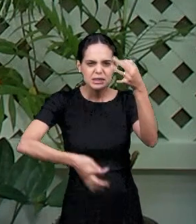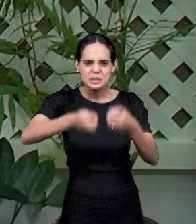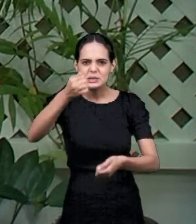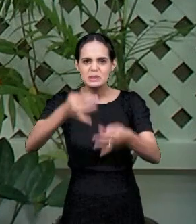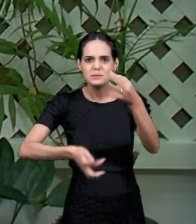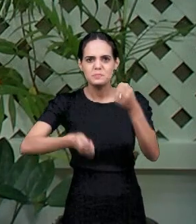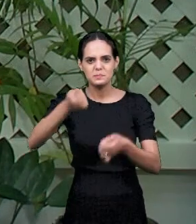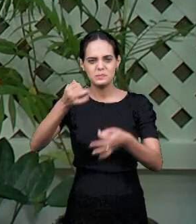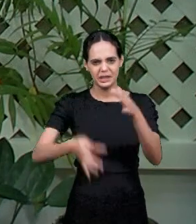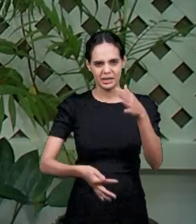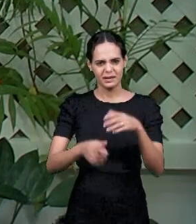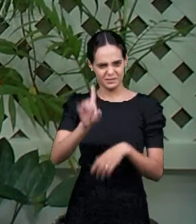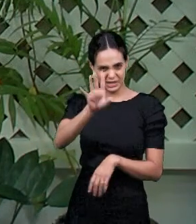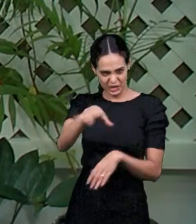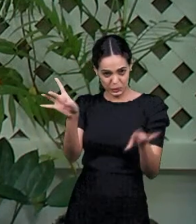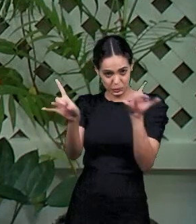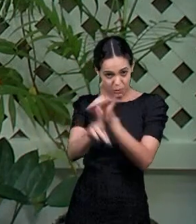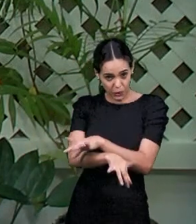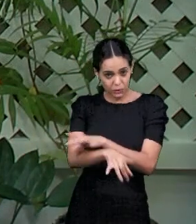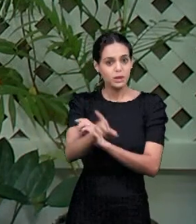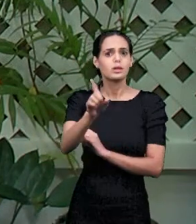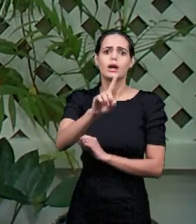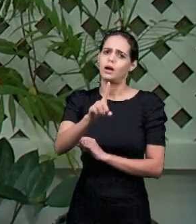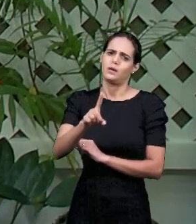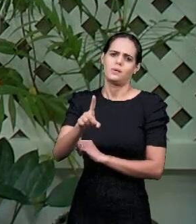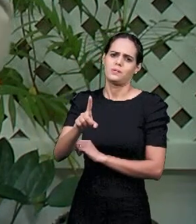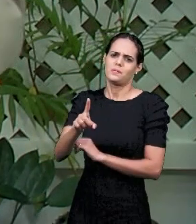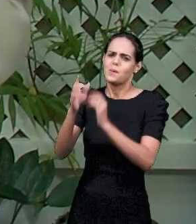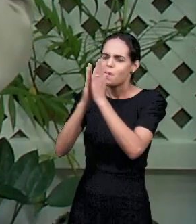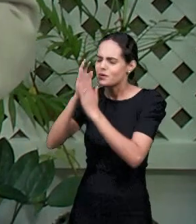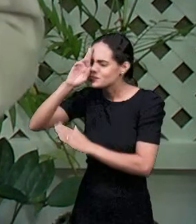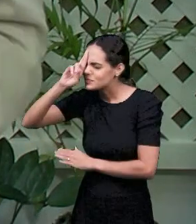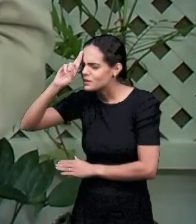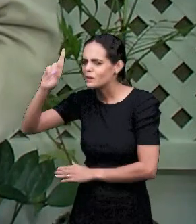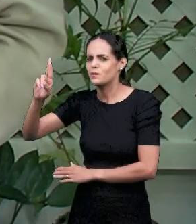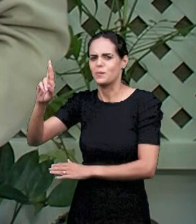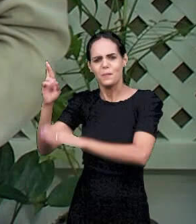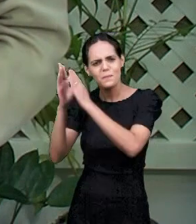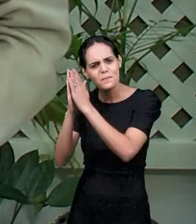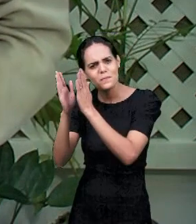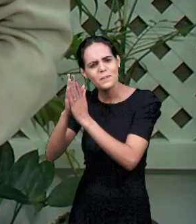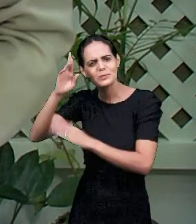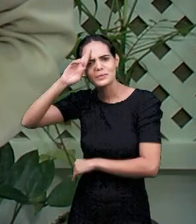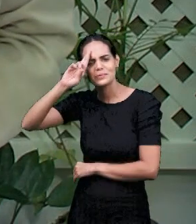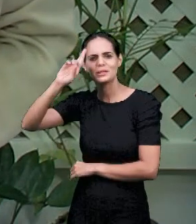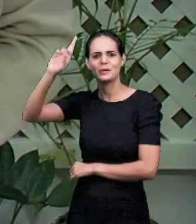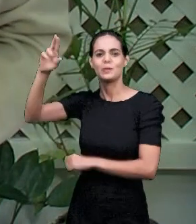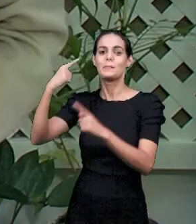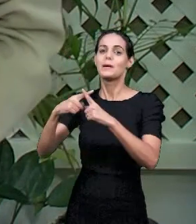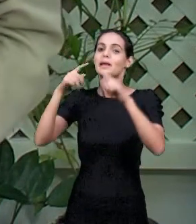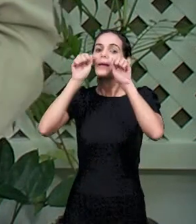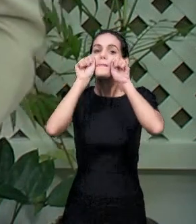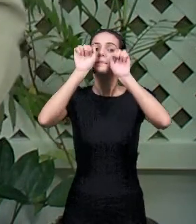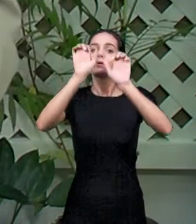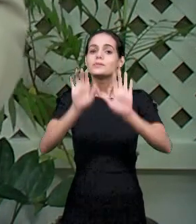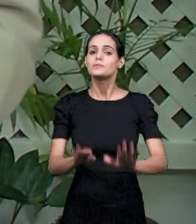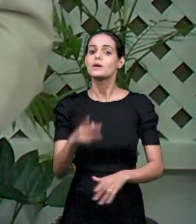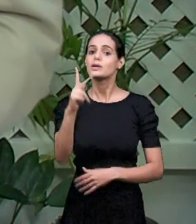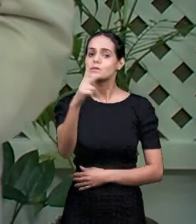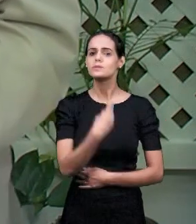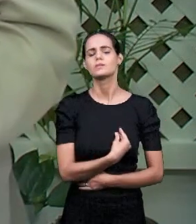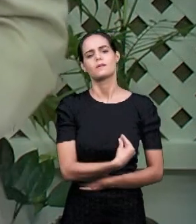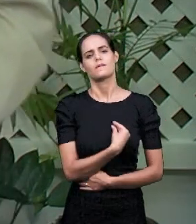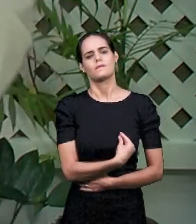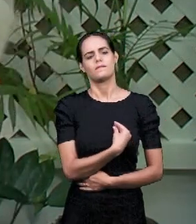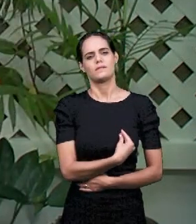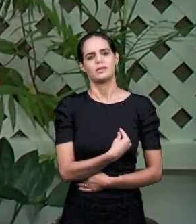quelques-uns veulent tout expliquer. Mes frères, va au pied du Seigneur, parce que le Seigneur veut te donner une bénédiction